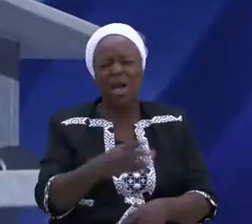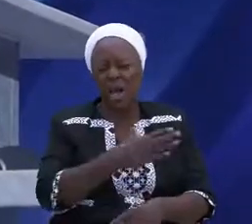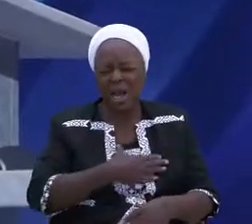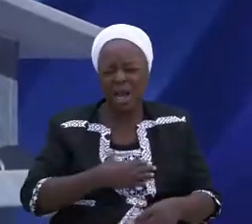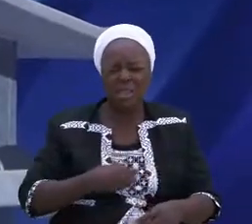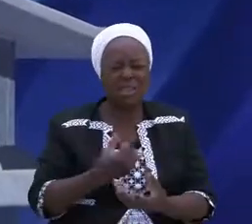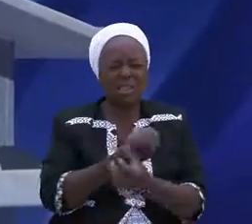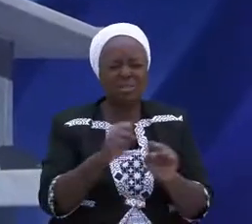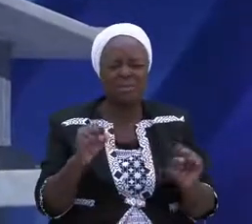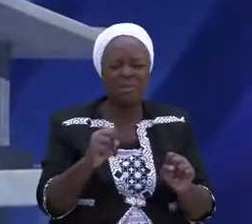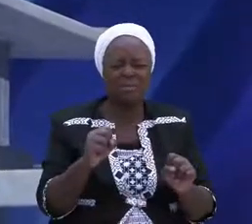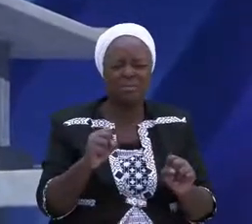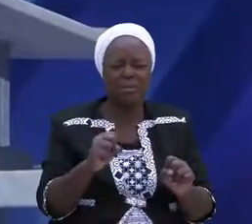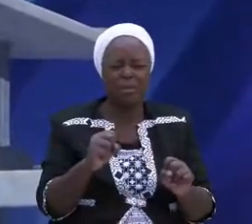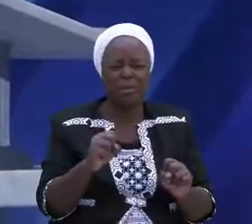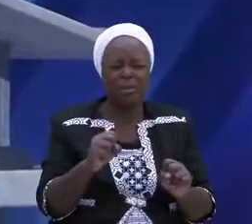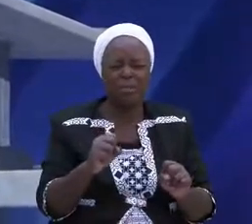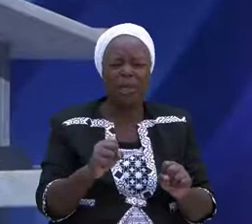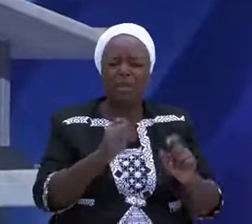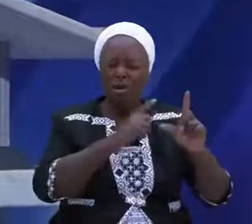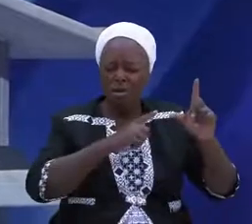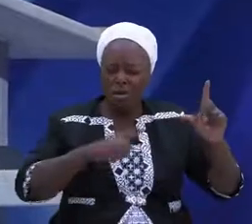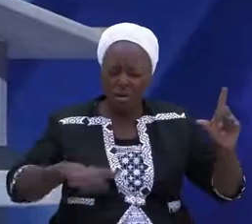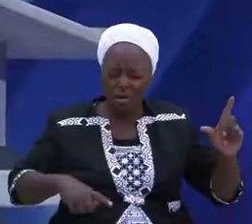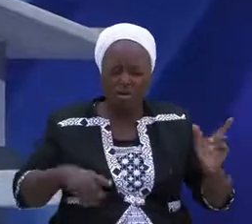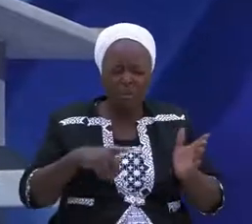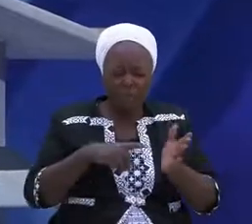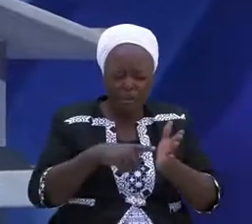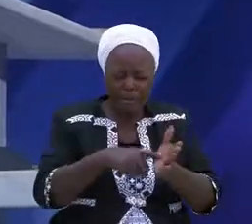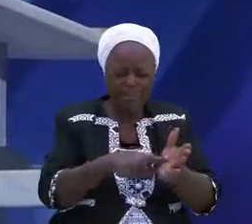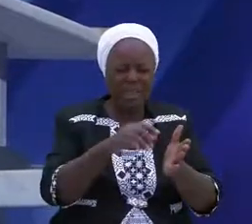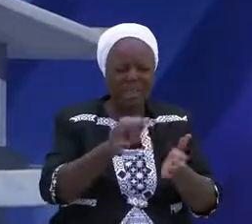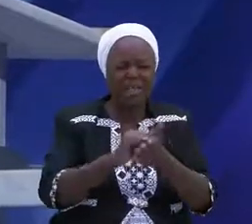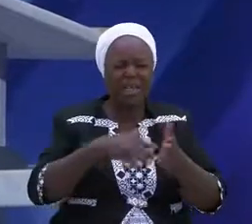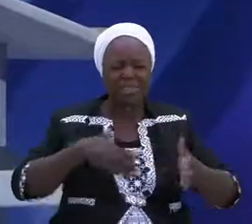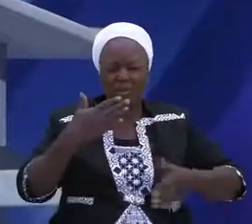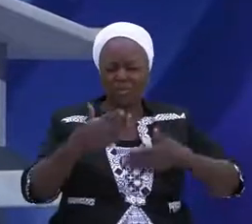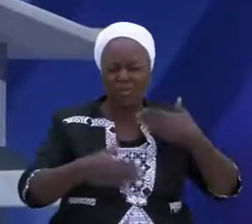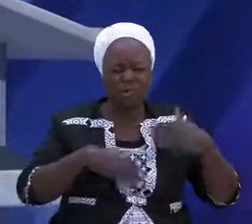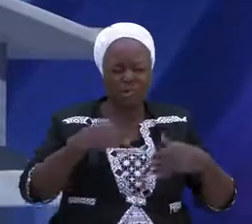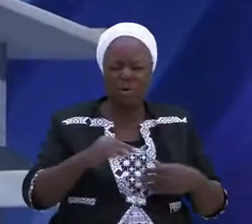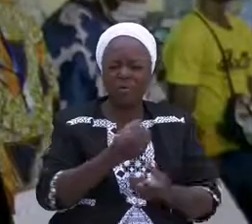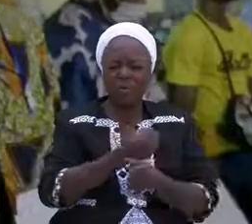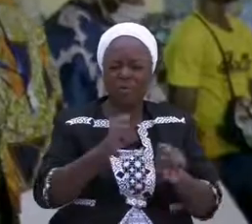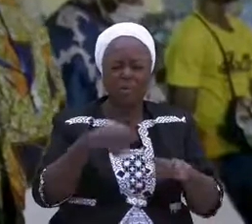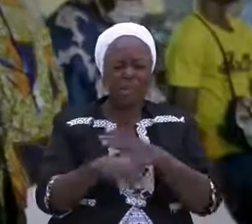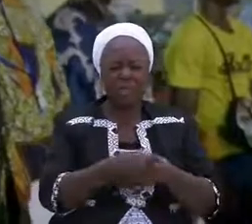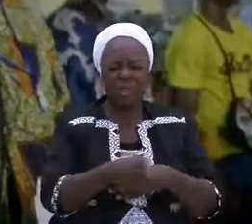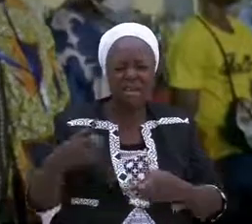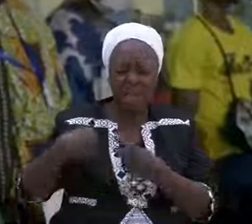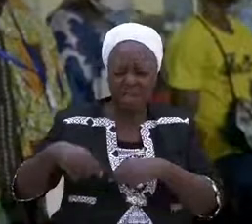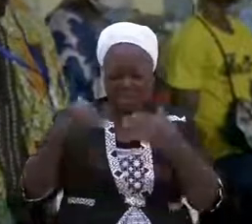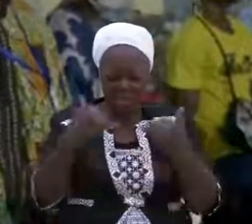salut. Seigneur, manifeste cette joie du salut dans leur cœur